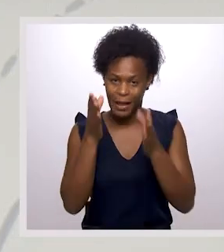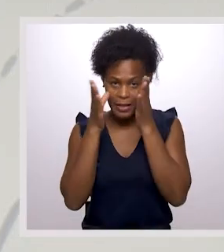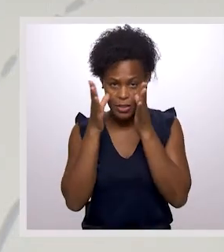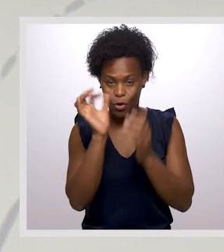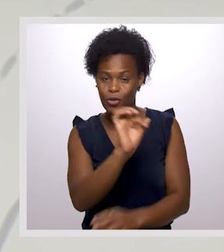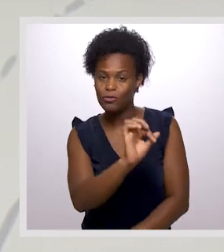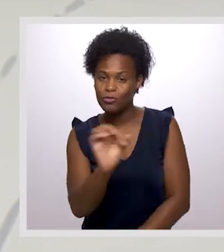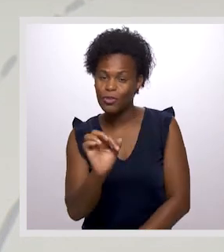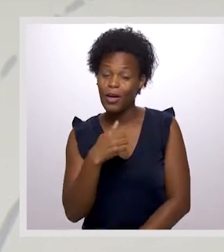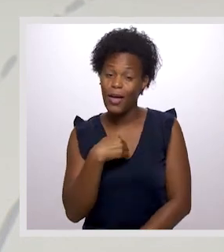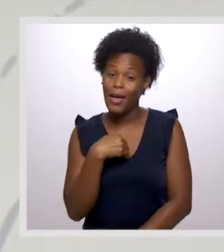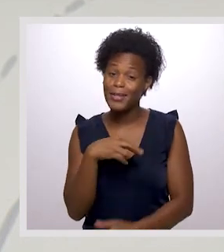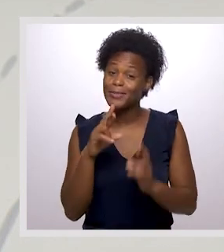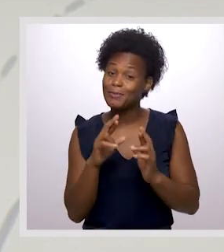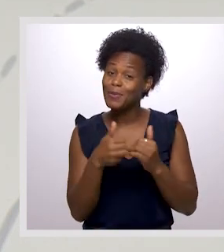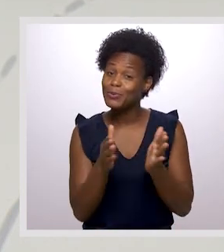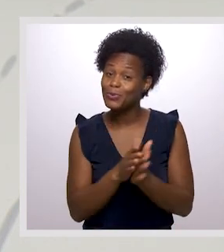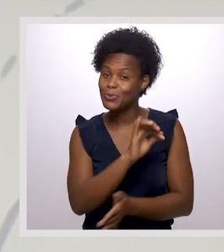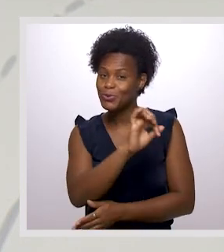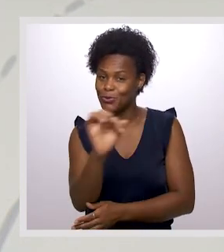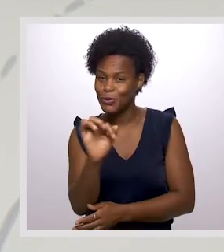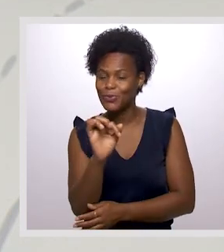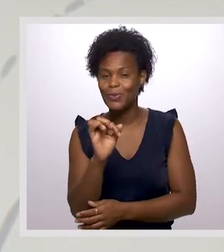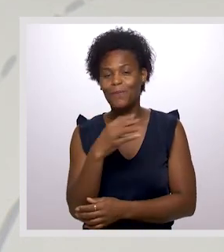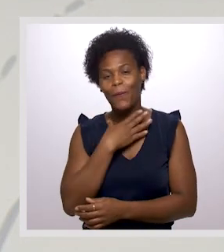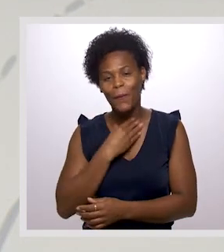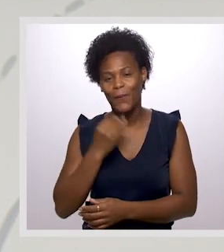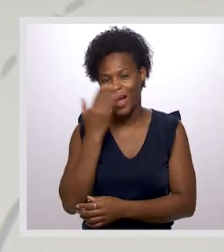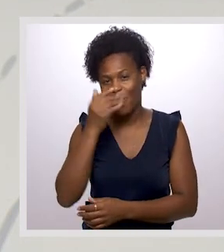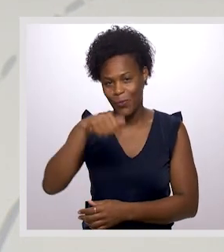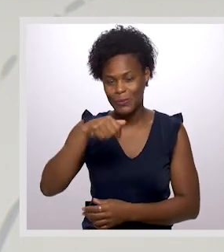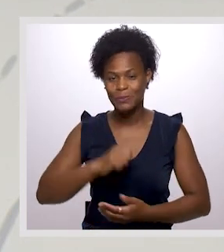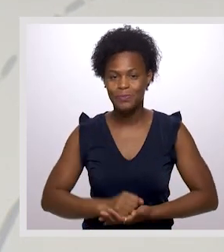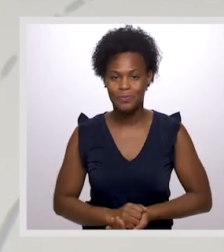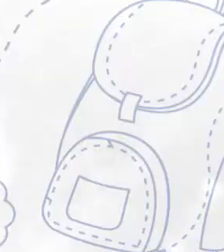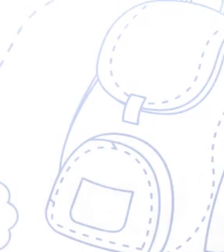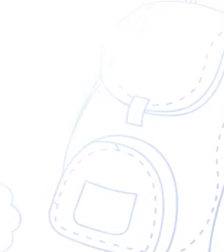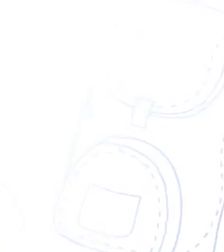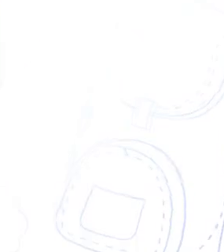votre attention et j'espère que tout le monde a bien aimé le cours d'aujourd'hui.